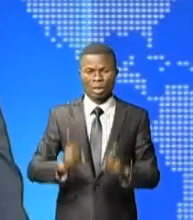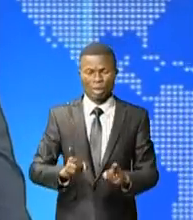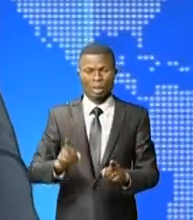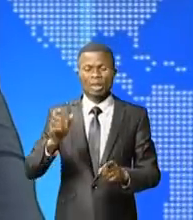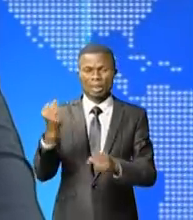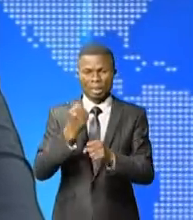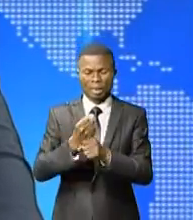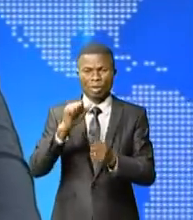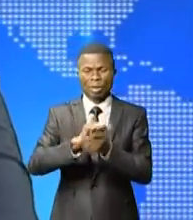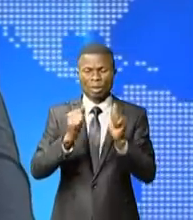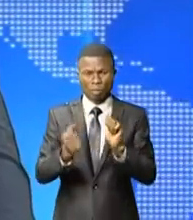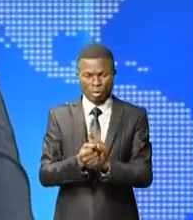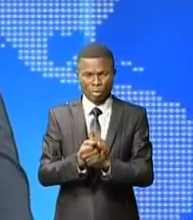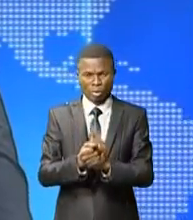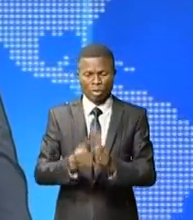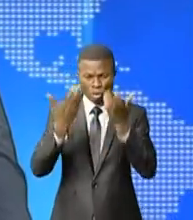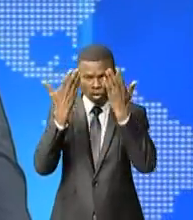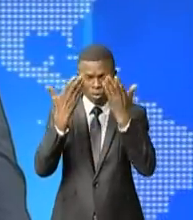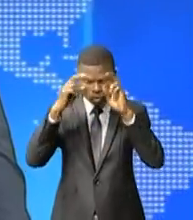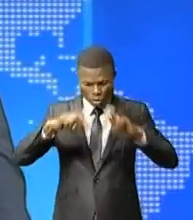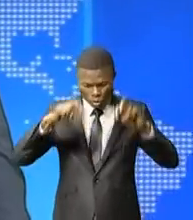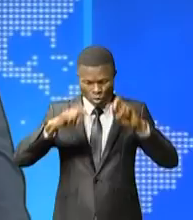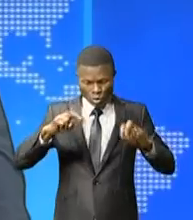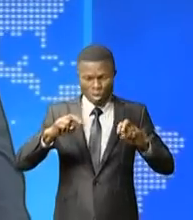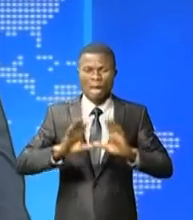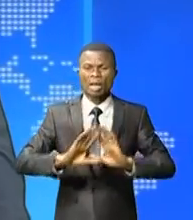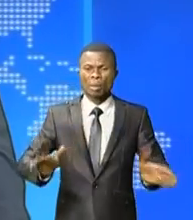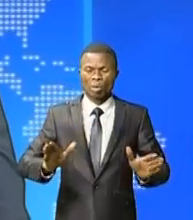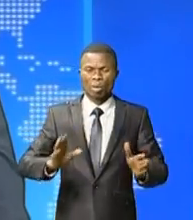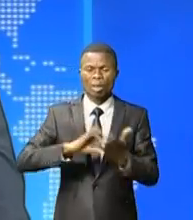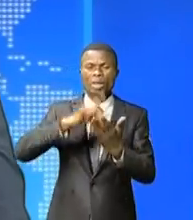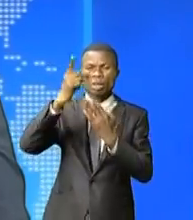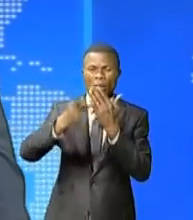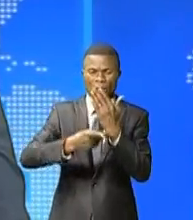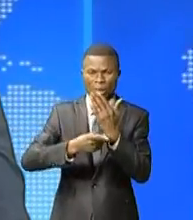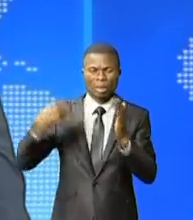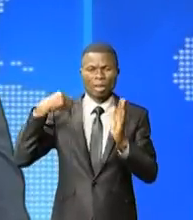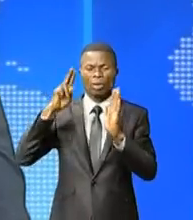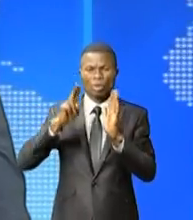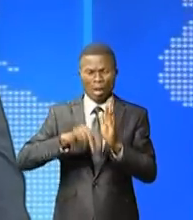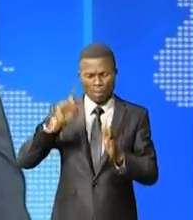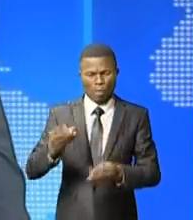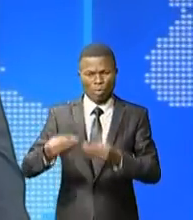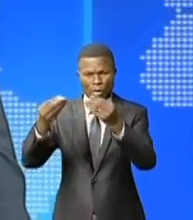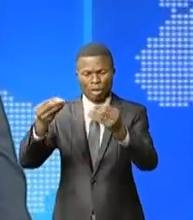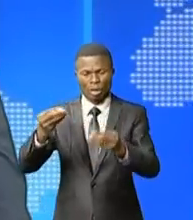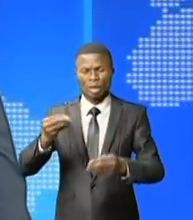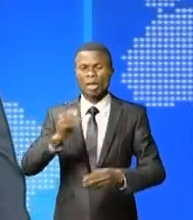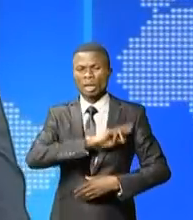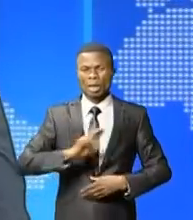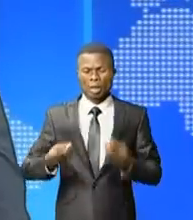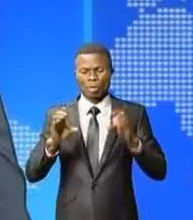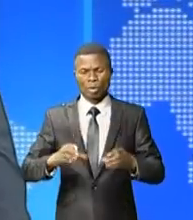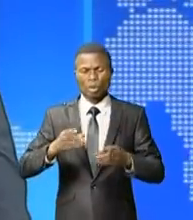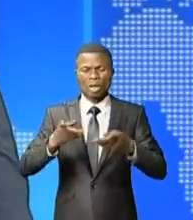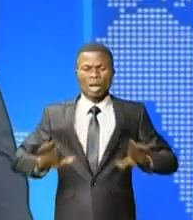secteur, dans le but d'une étude de faisabilité du programme du gouvernement voulant doter la RDC des